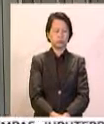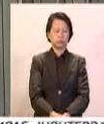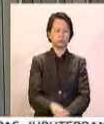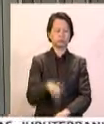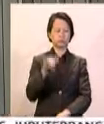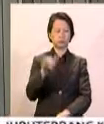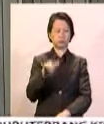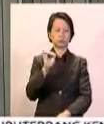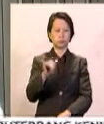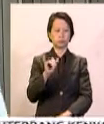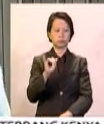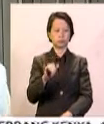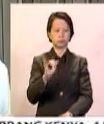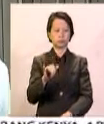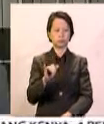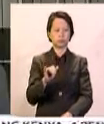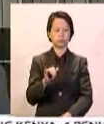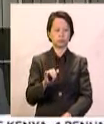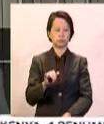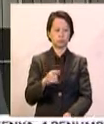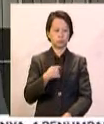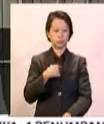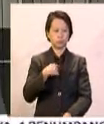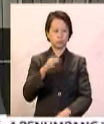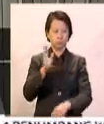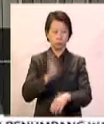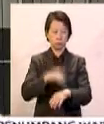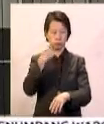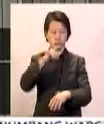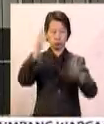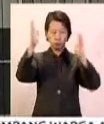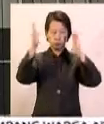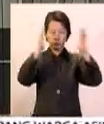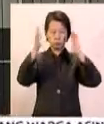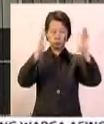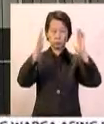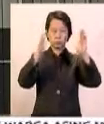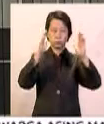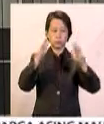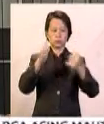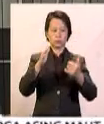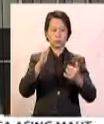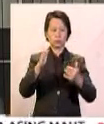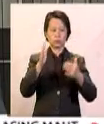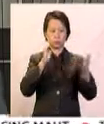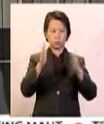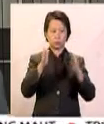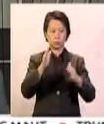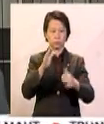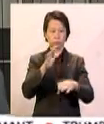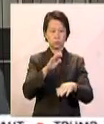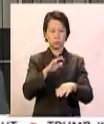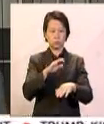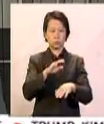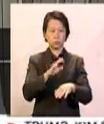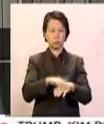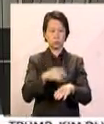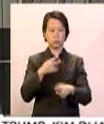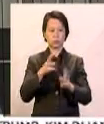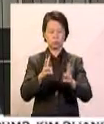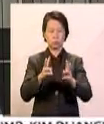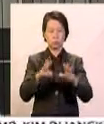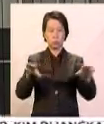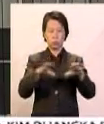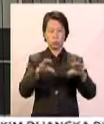Yeah, man, I gave up again to qualify for Malaysian Cup, FA Cup as my work because we do it as a